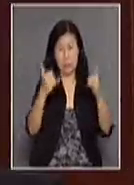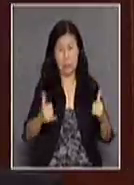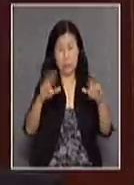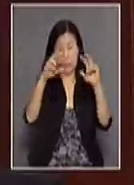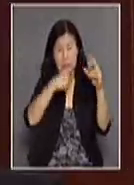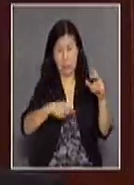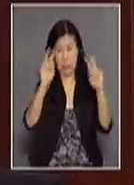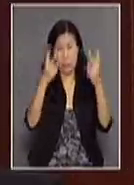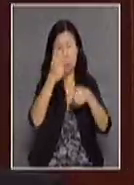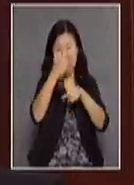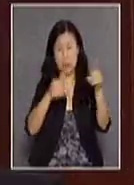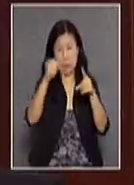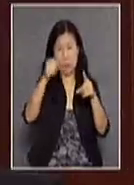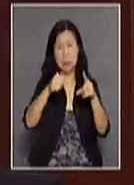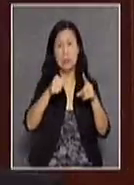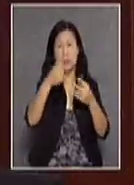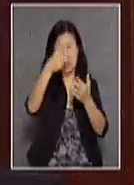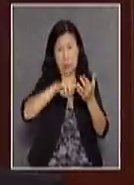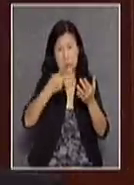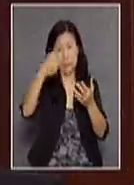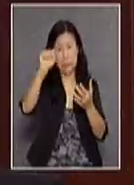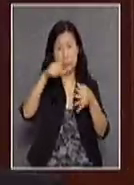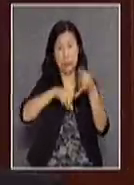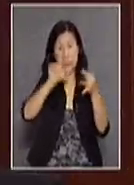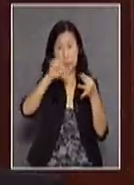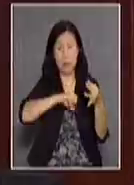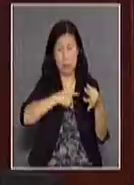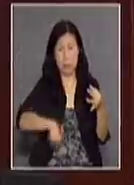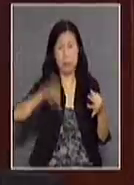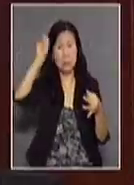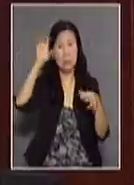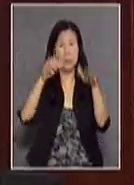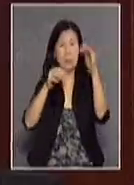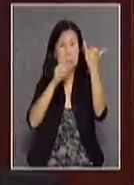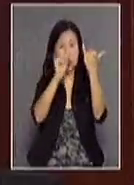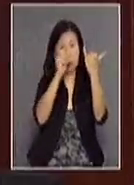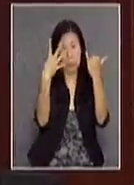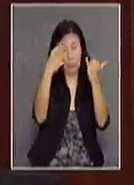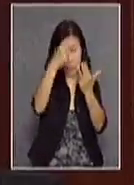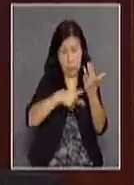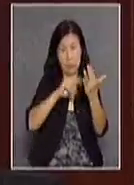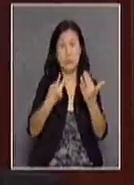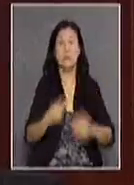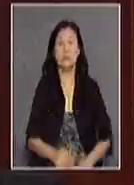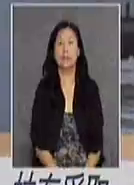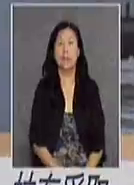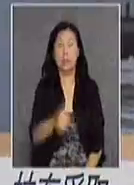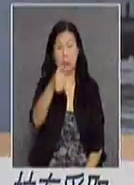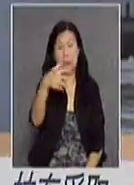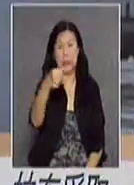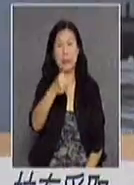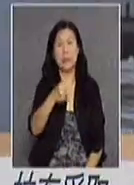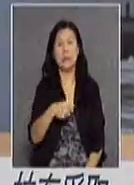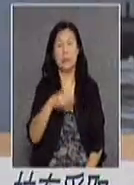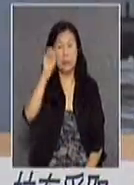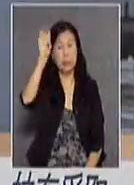員分別以過半數贊成，我宣布修正案被否決。梁國雄議員，請你動議第674項修正案。 多謝主席，我